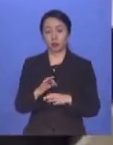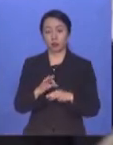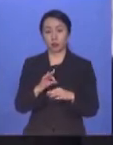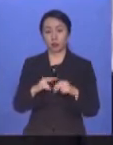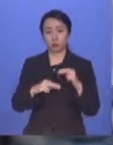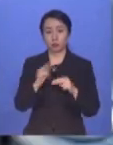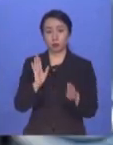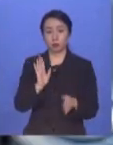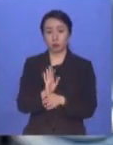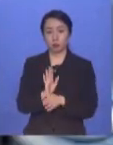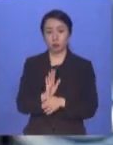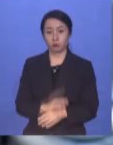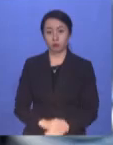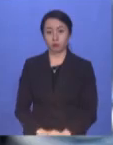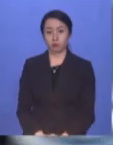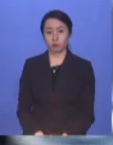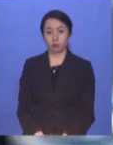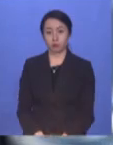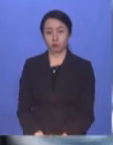аяқтап тапсырған.